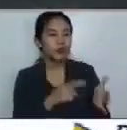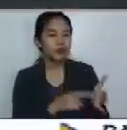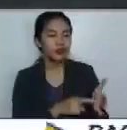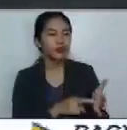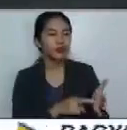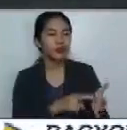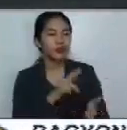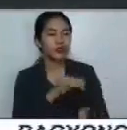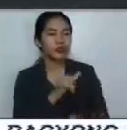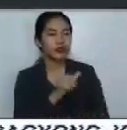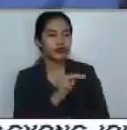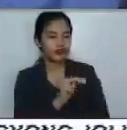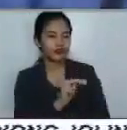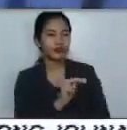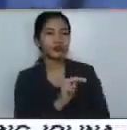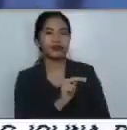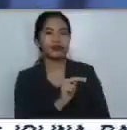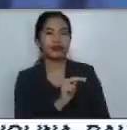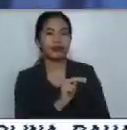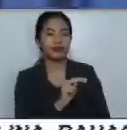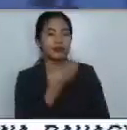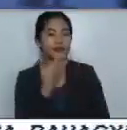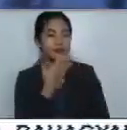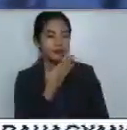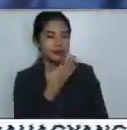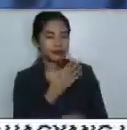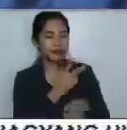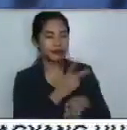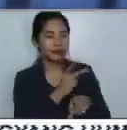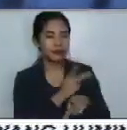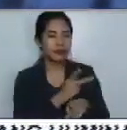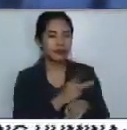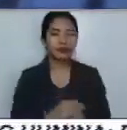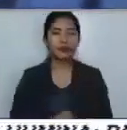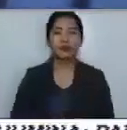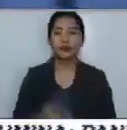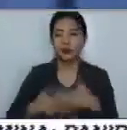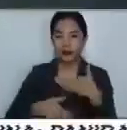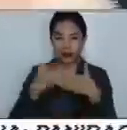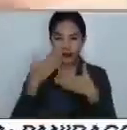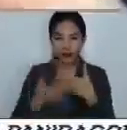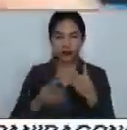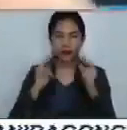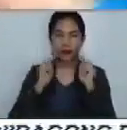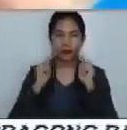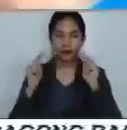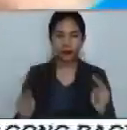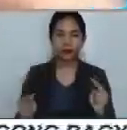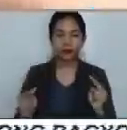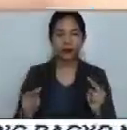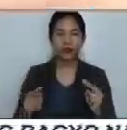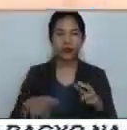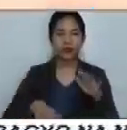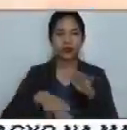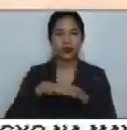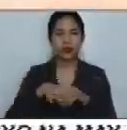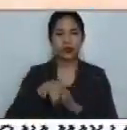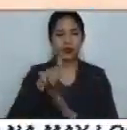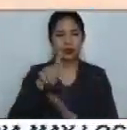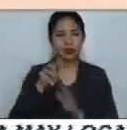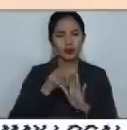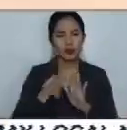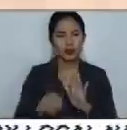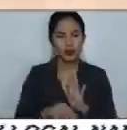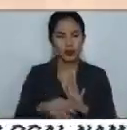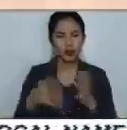bus, mobile vaccination team at home service vaccination para po sa mga bedridden citizens. Siniguro din ito ang patuloy